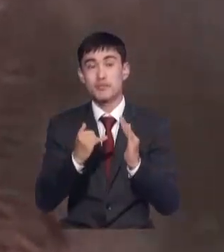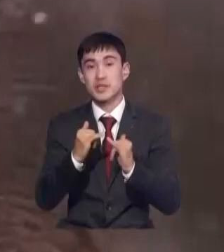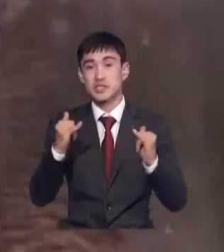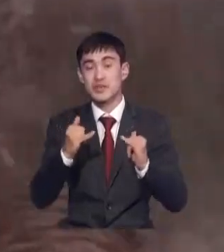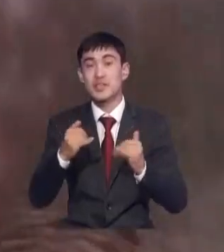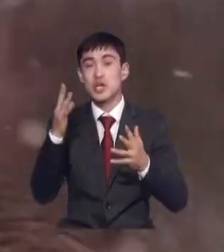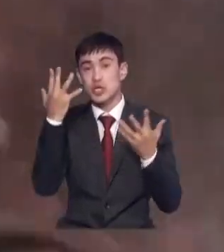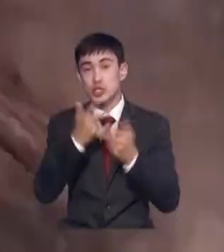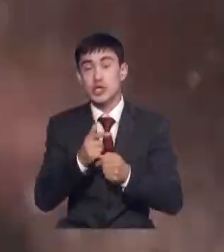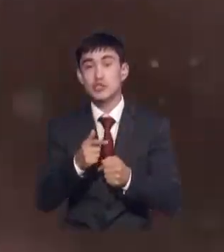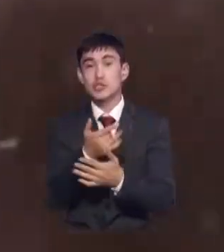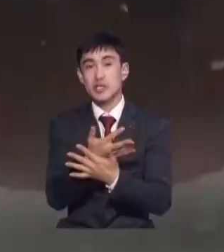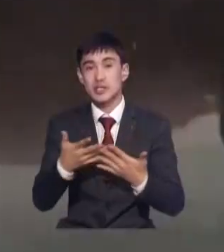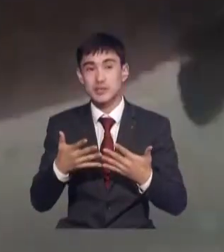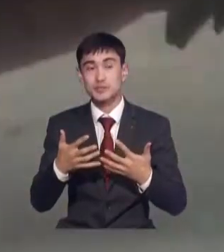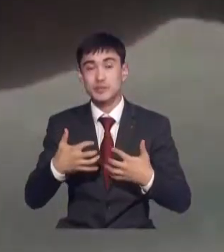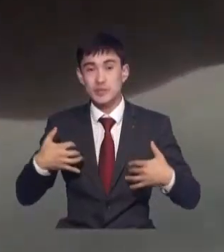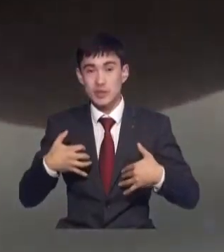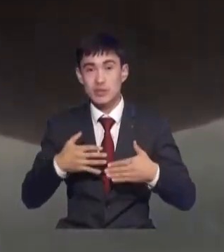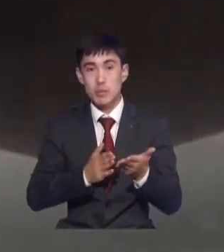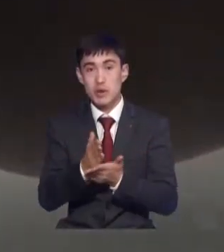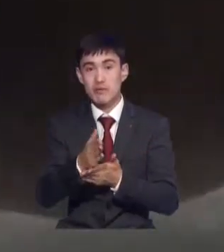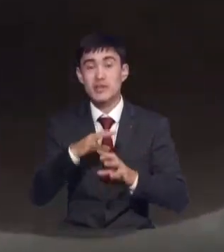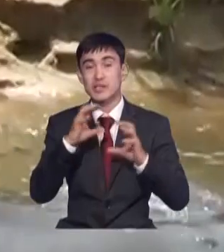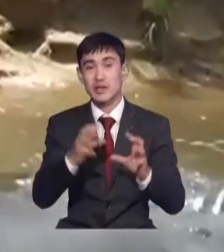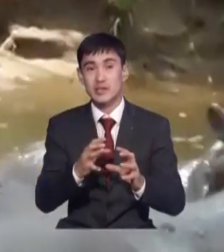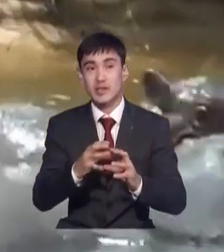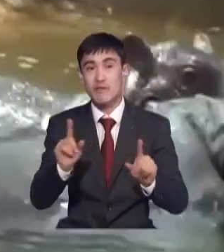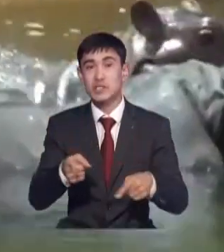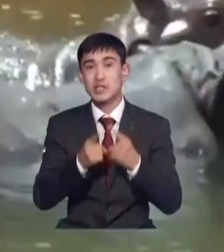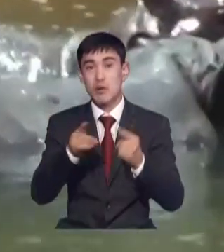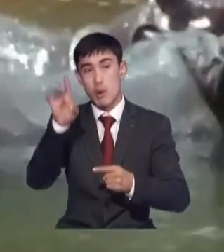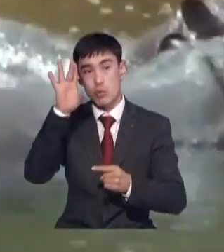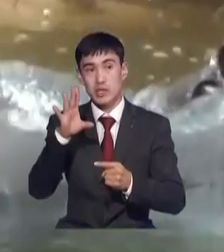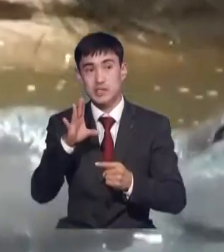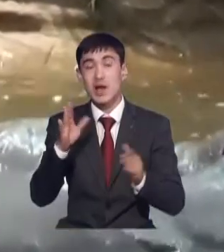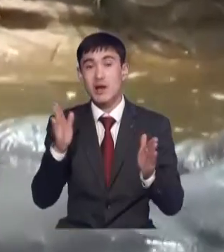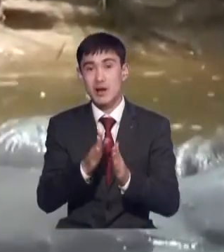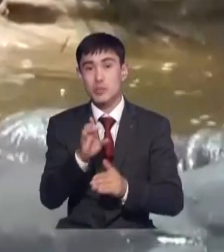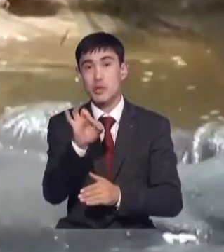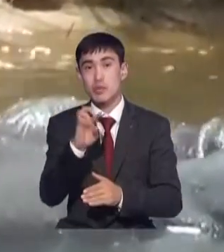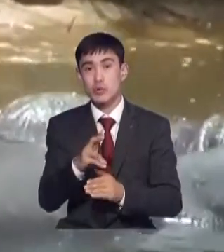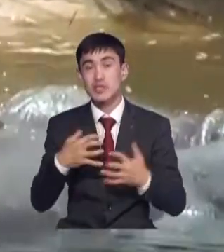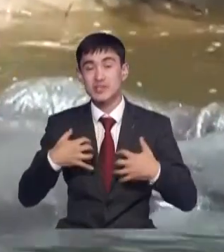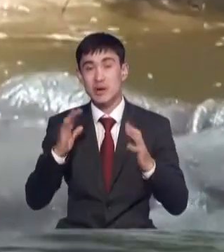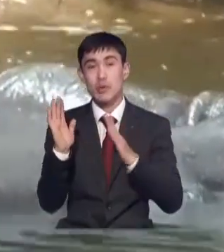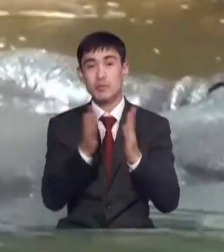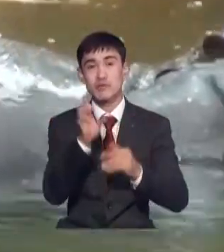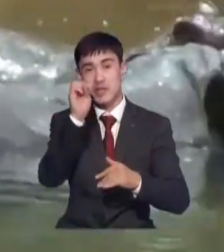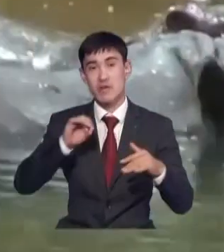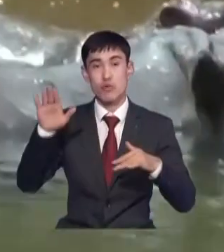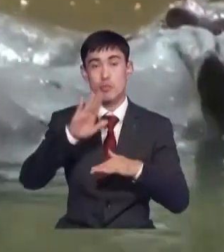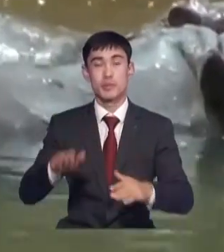Новый детеныш также будет частью этой программы, направленной на сохранение и восстановление популяции карликовых бегемотов в зоопарках по всей